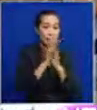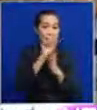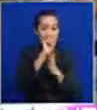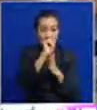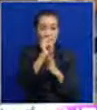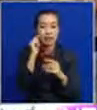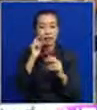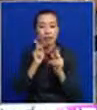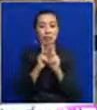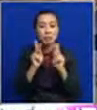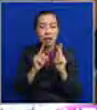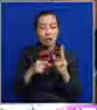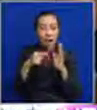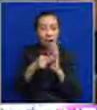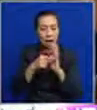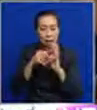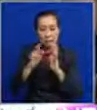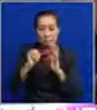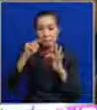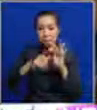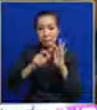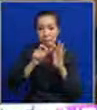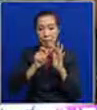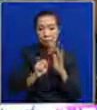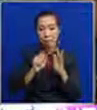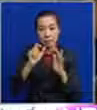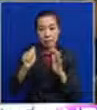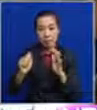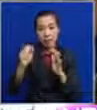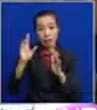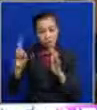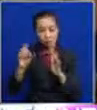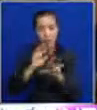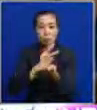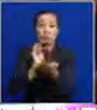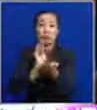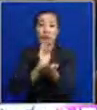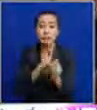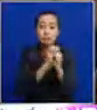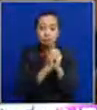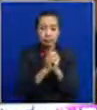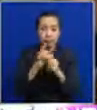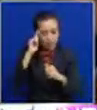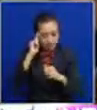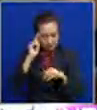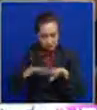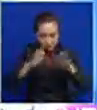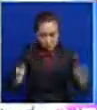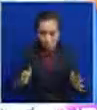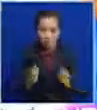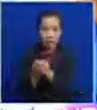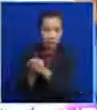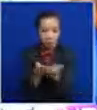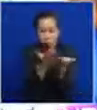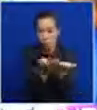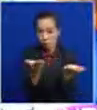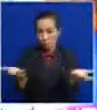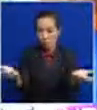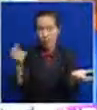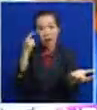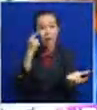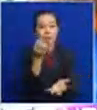คะคณะกรรมการแม่สอดมูลนิธิสามัคคีการกุศลอำเภอแม่สอดจังหวัดตากค่ะก็ได้ตั้งโต๊ะอาหารเจในบริเวณศาล